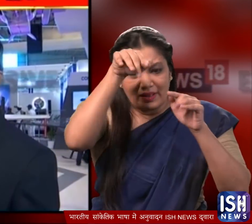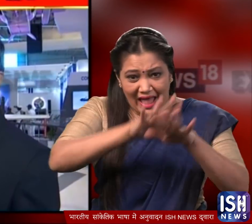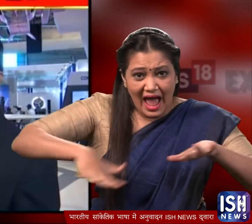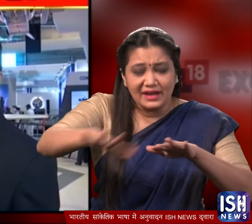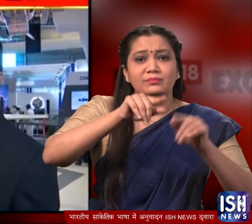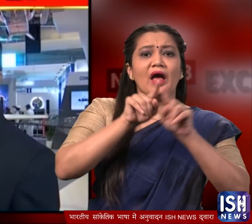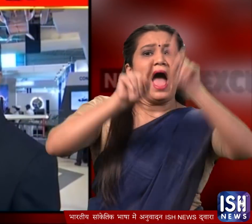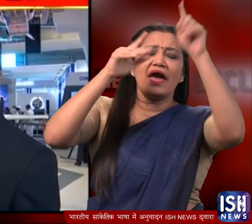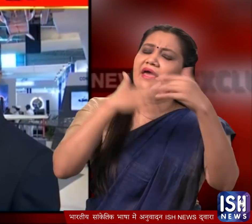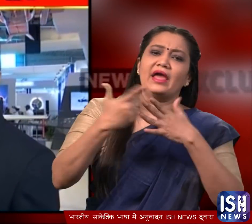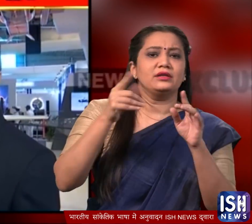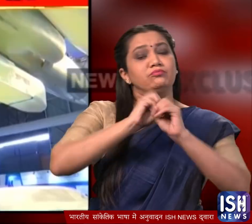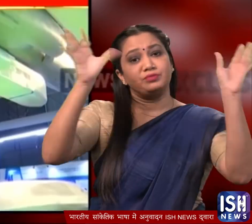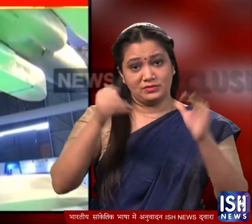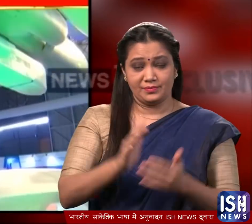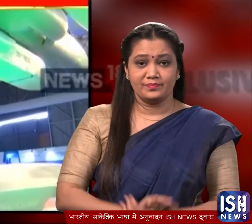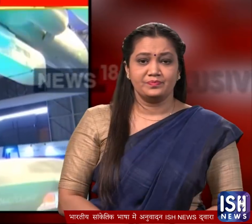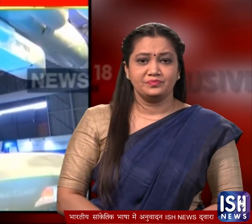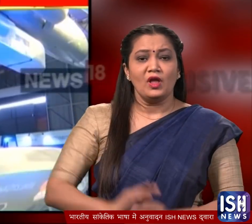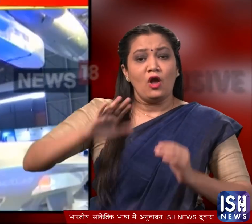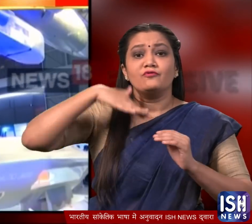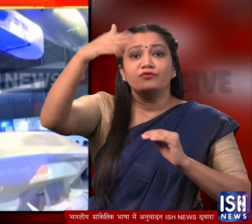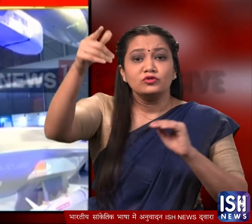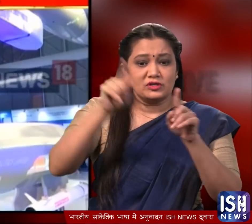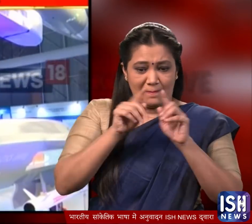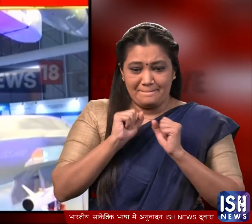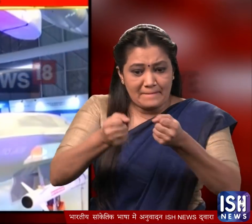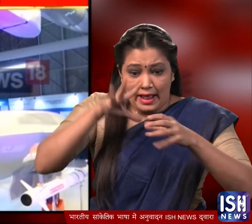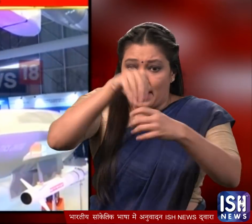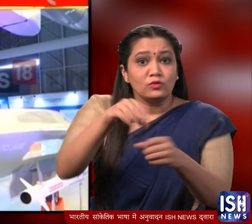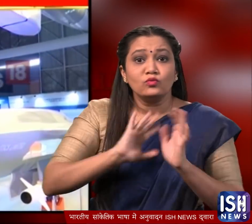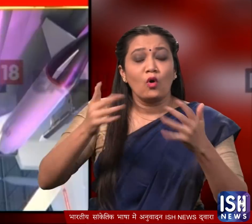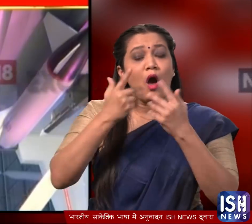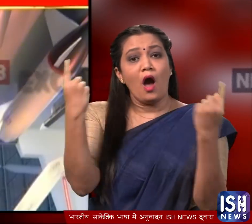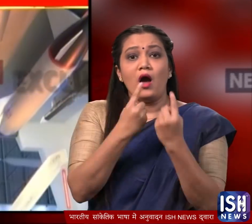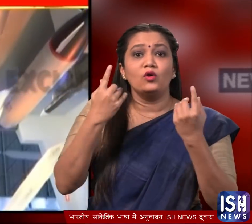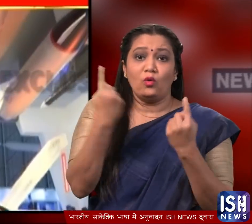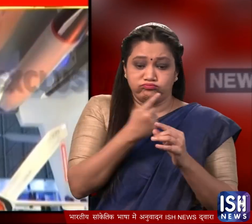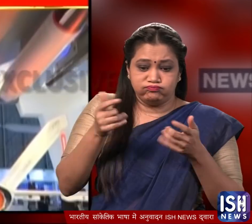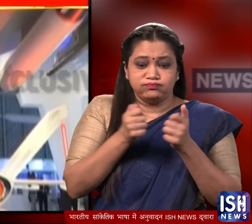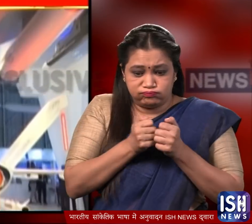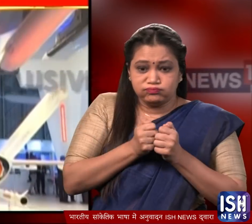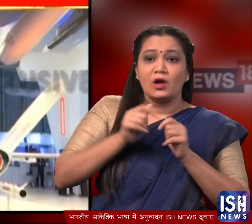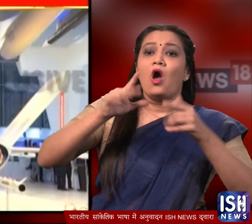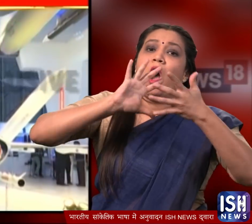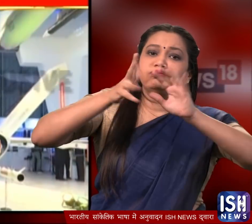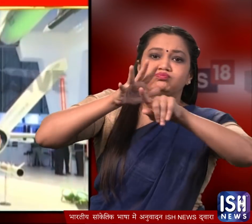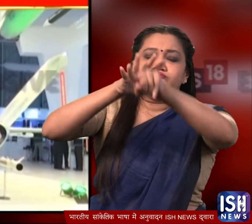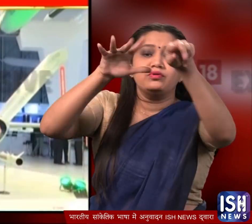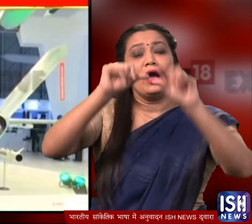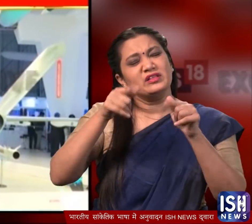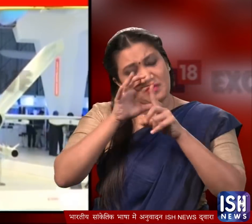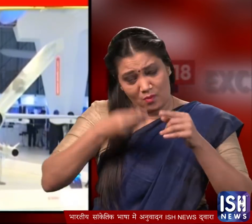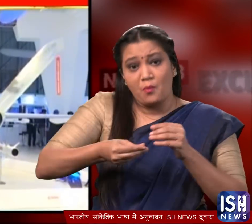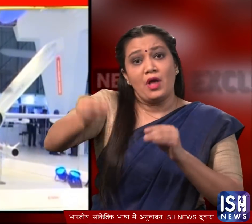टारगेट्स दोनों को डिस्ट्रॉय करने की क्षमता रखता है। आने वाले दशकों में बिना पायलट के चलने वाले विमान यानी अनमैन्ड एयर व्हीकल किसी भी जंग